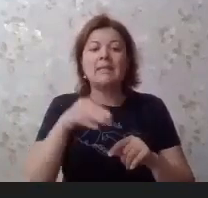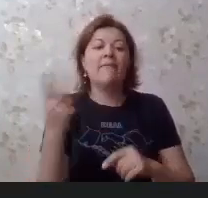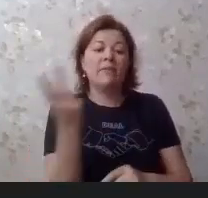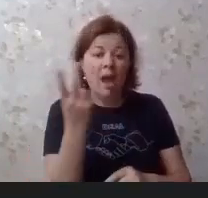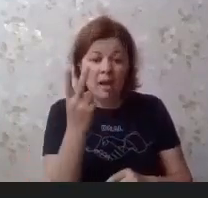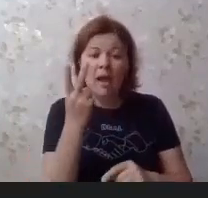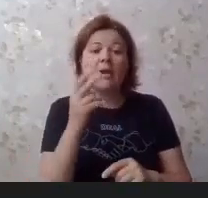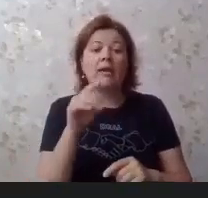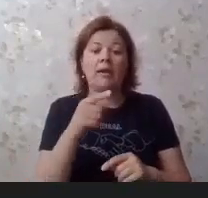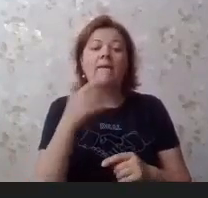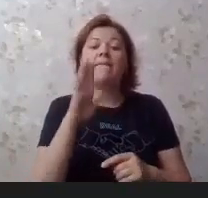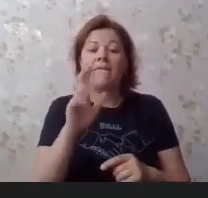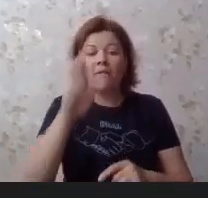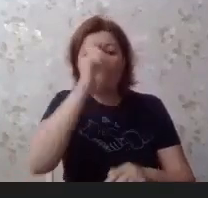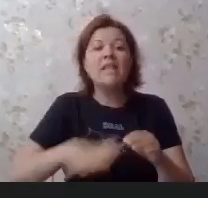Потому что